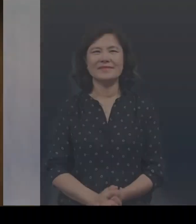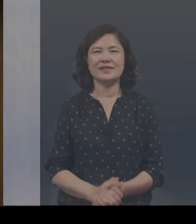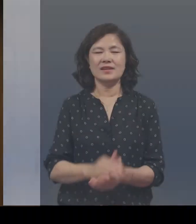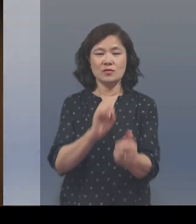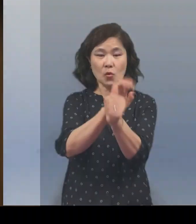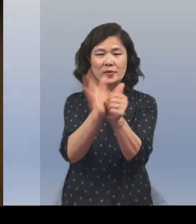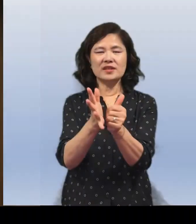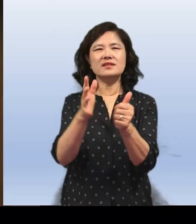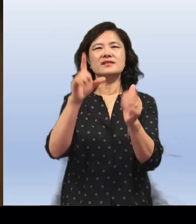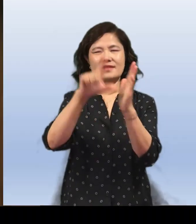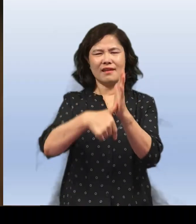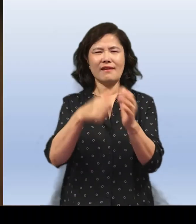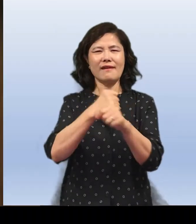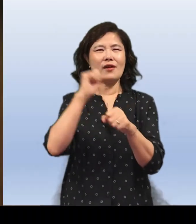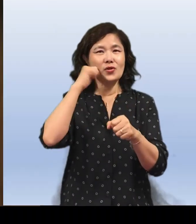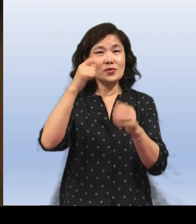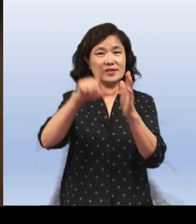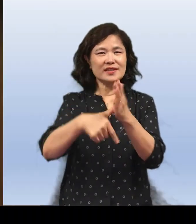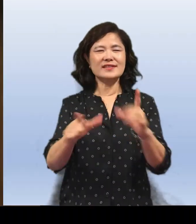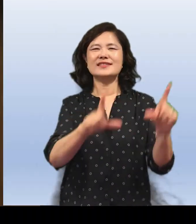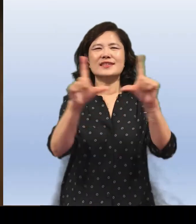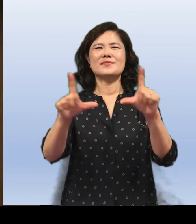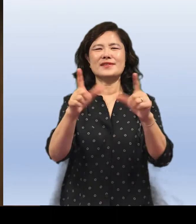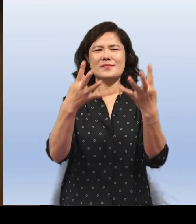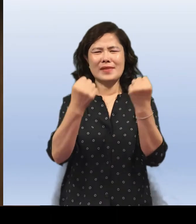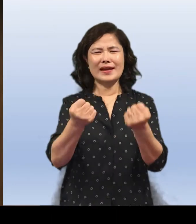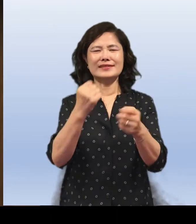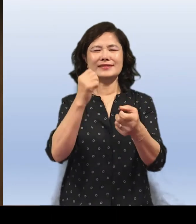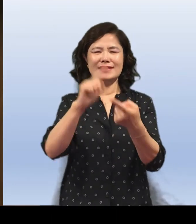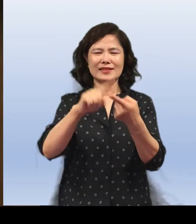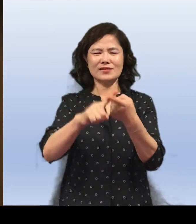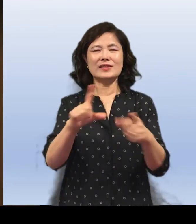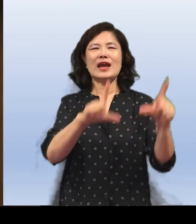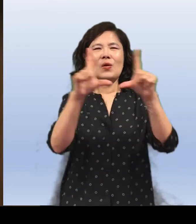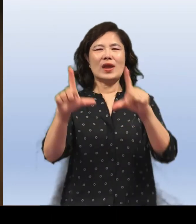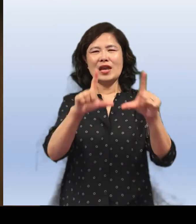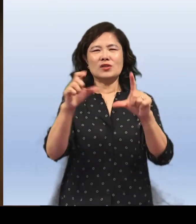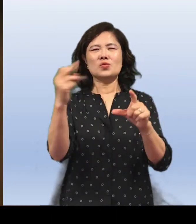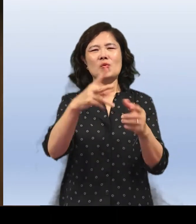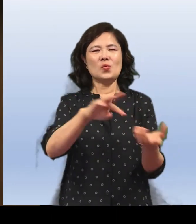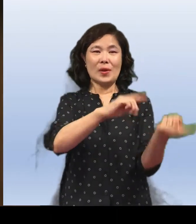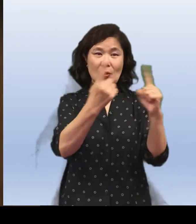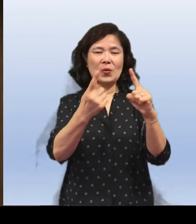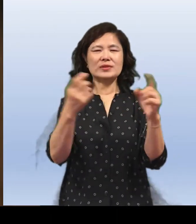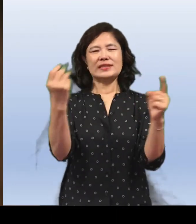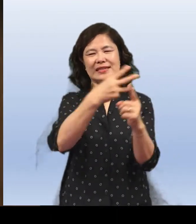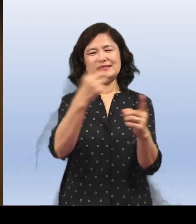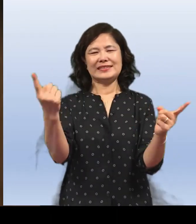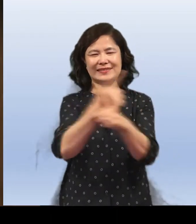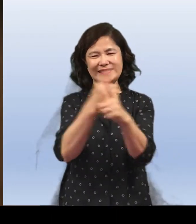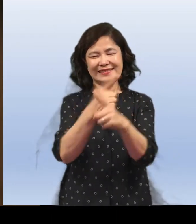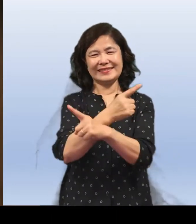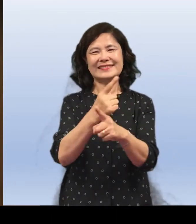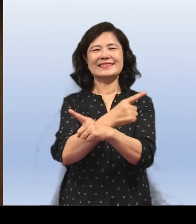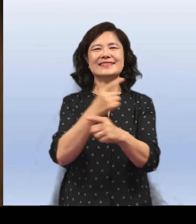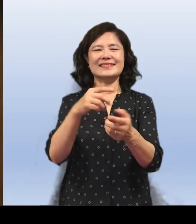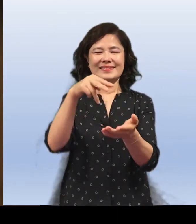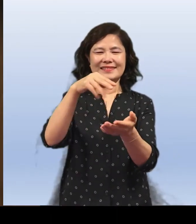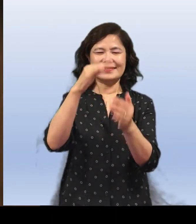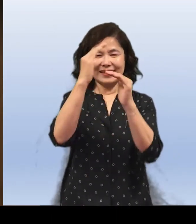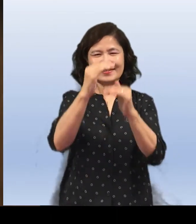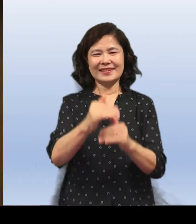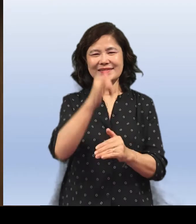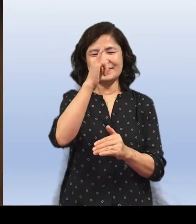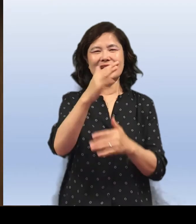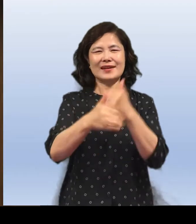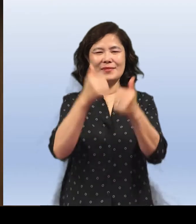코비드 사태로 어려운 시간들을 보냈지만 지금 많은 부분에서 또 사회적으로 또 회복의 단계를 거쳐가고 있는 것 같습니다. 하나님 앞에